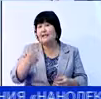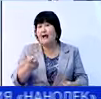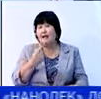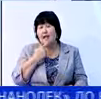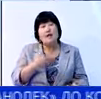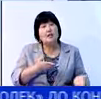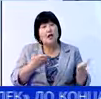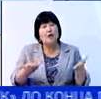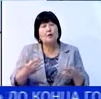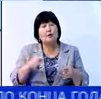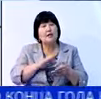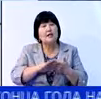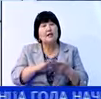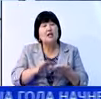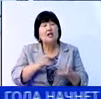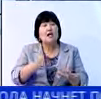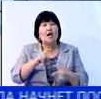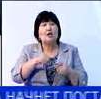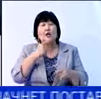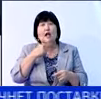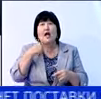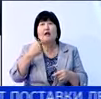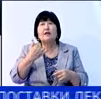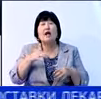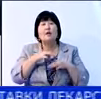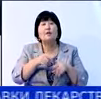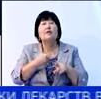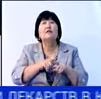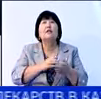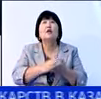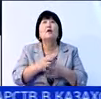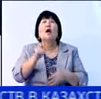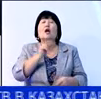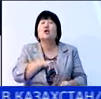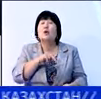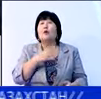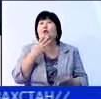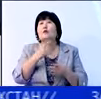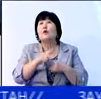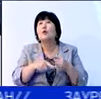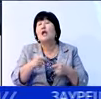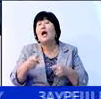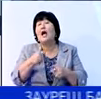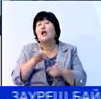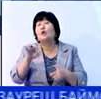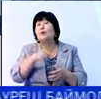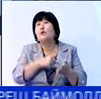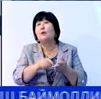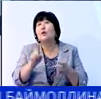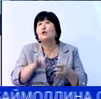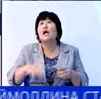На приеме борец за чистоту родного языка рассказал о проводимой в этом направлении работе. В свою очередь, аким области подчеркнул,